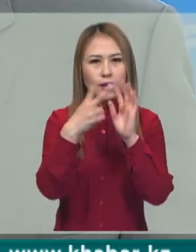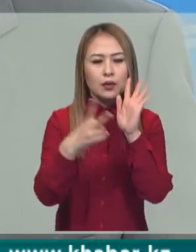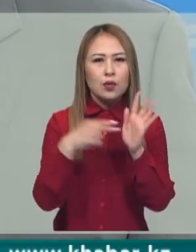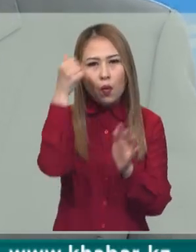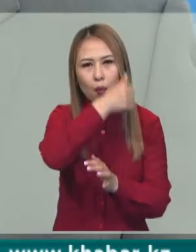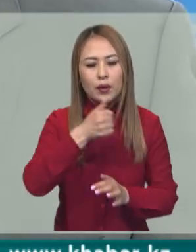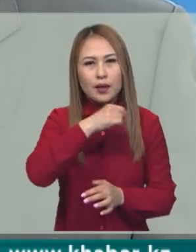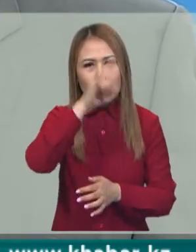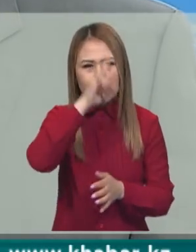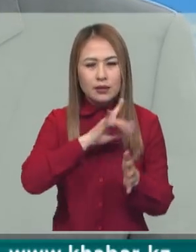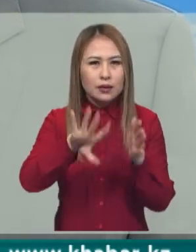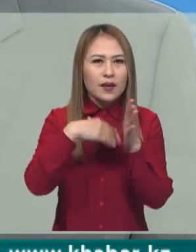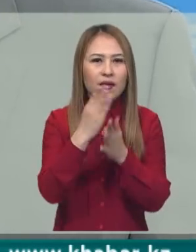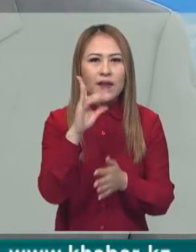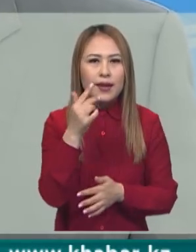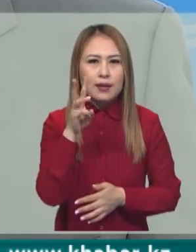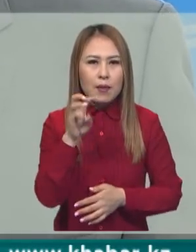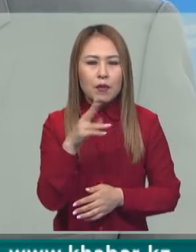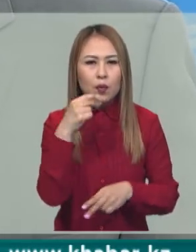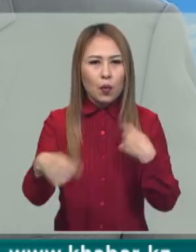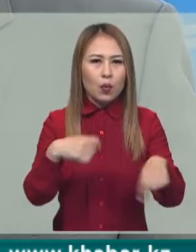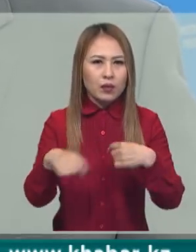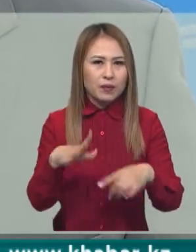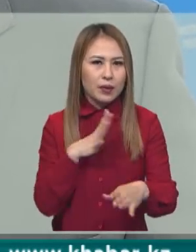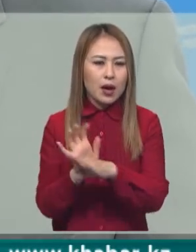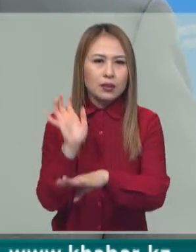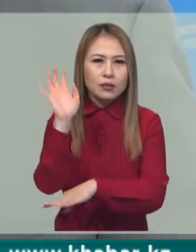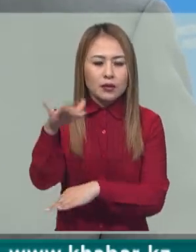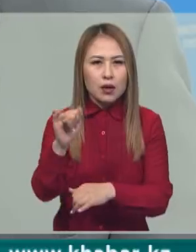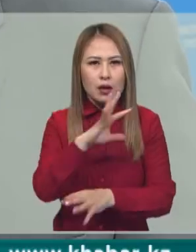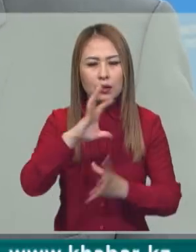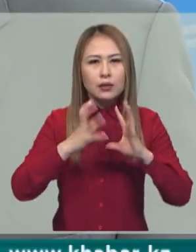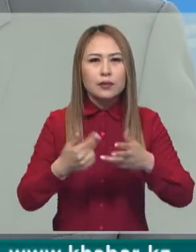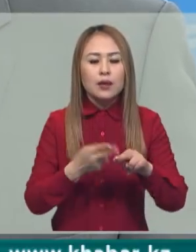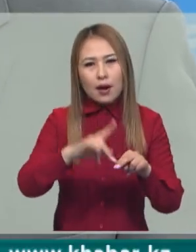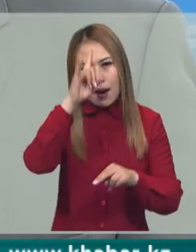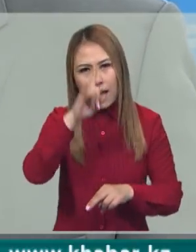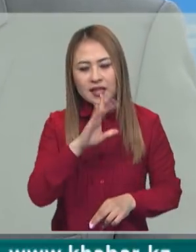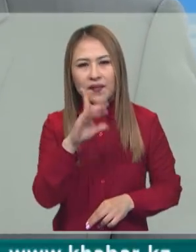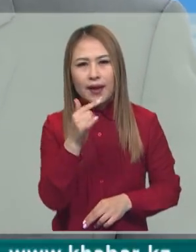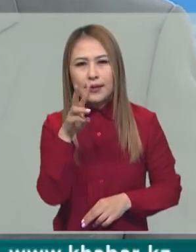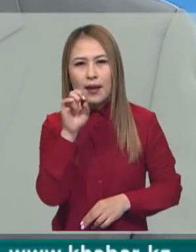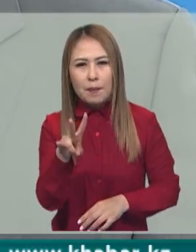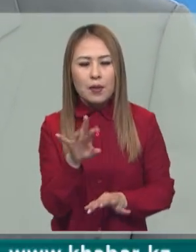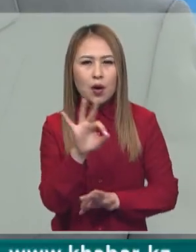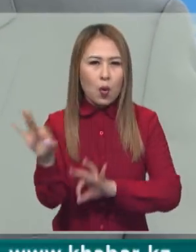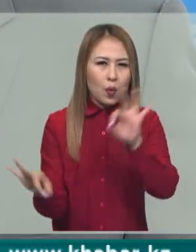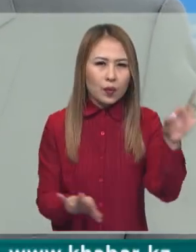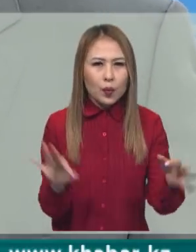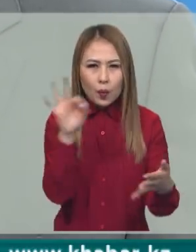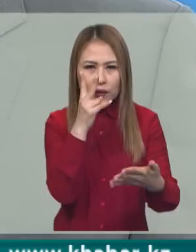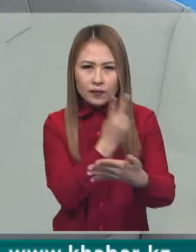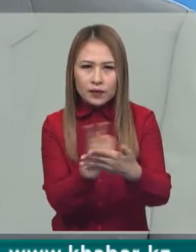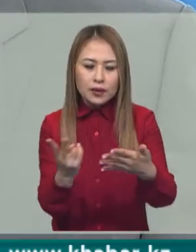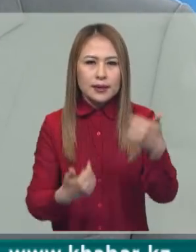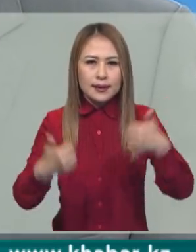2017 жылдан бері Қазақстан Вьетнамға астық экспорттап келеді. Әлемдік картаға қарап, Қазақстан мен Вьетнамның географиялық орналасу жағдайын